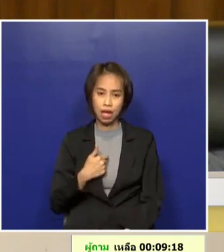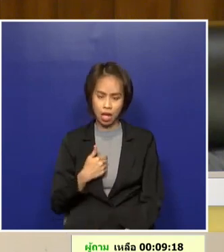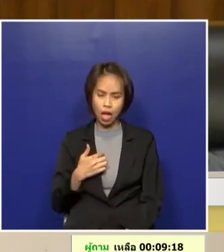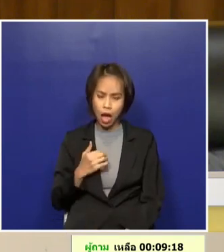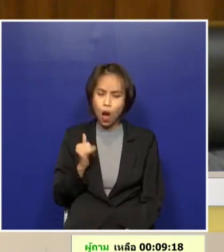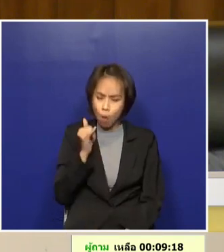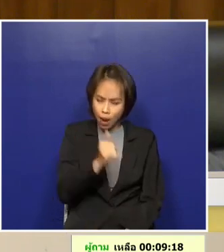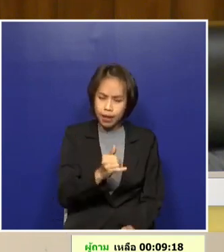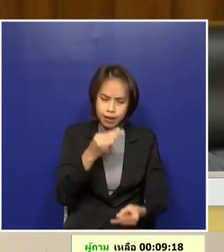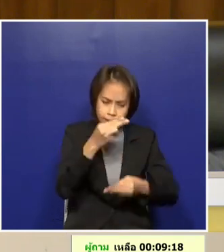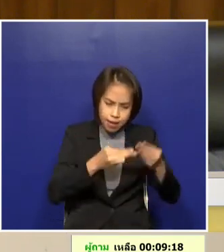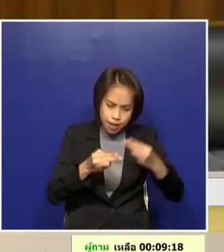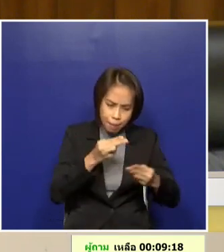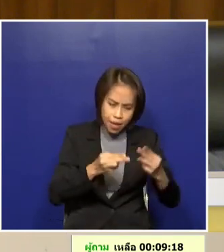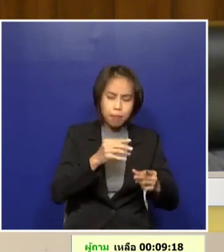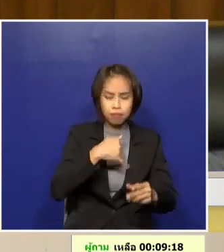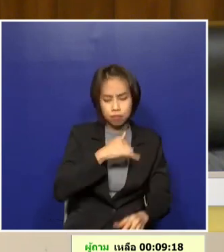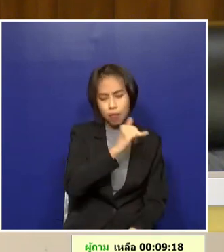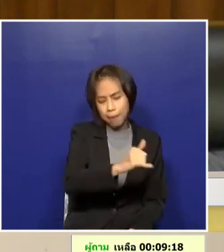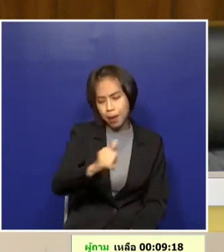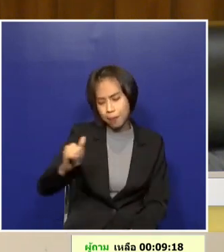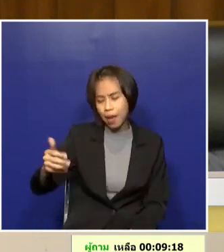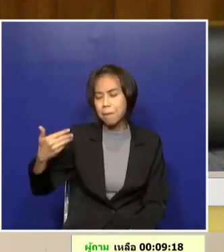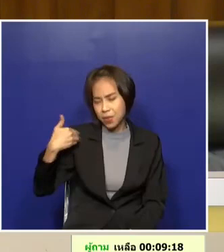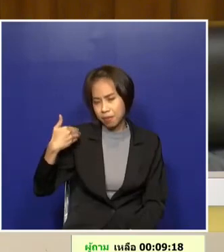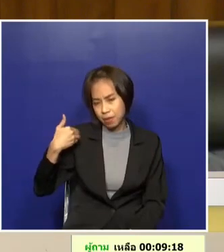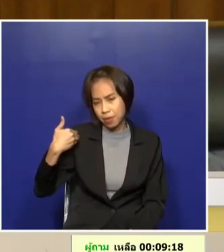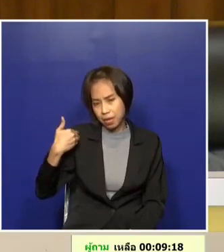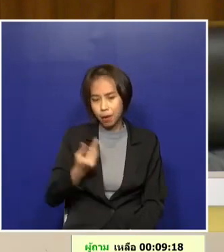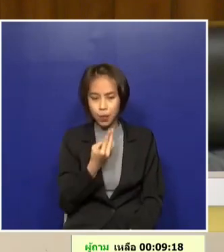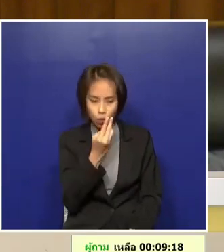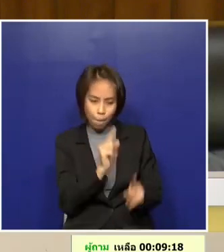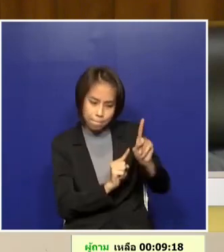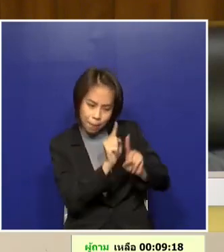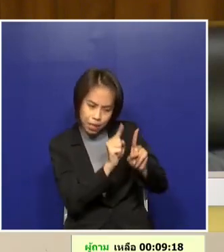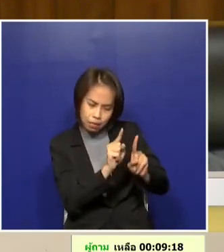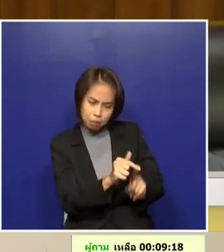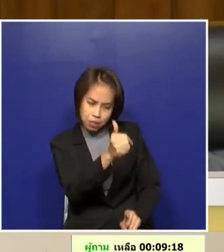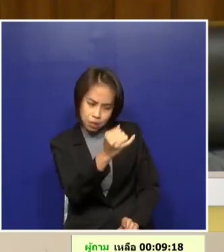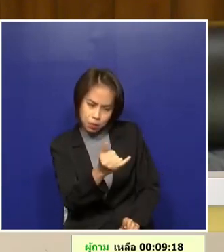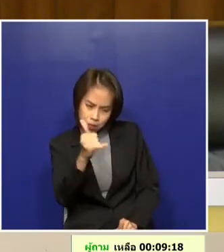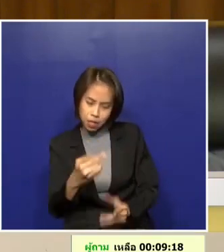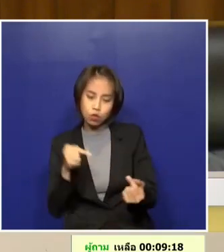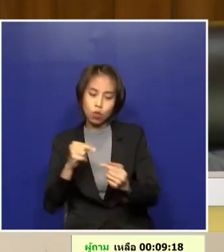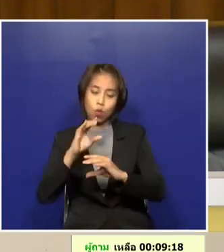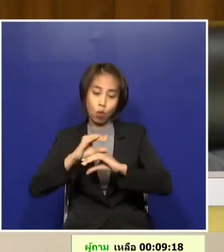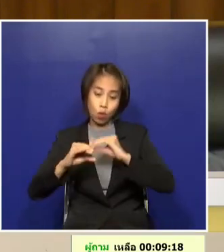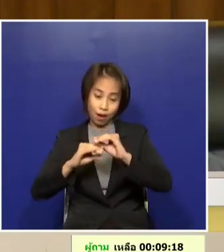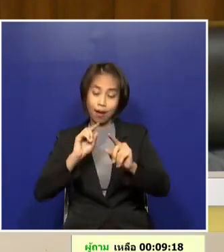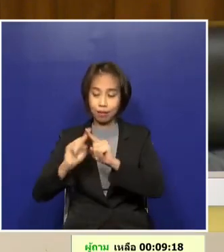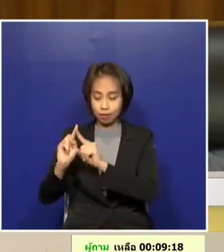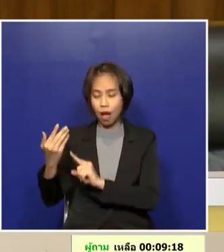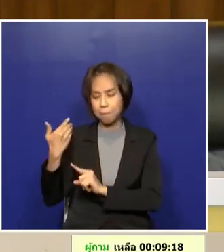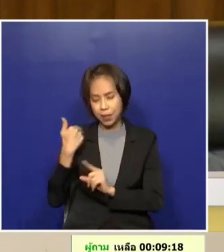ครับเราก็ลงนะครับเรามีการประเมินจากในเรื่องของจุดอ่อนต่างๆในเรื่องของโครงการที่ผ่านมานะครับก็มีการประเมินกัน